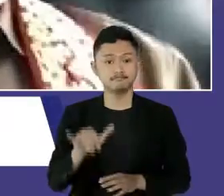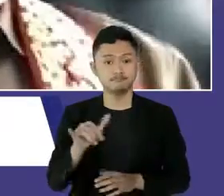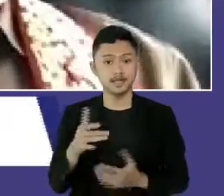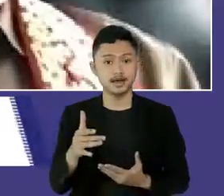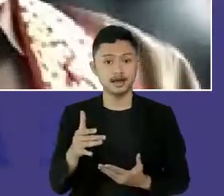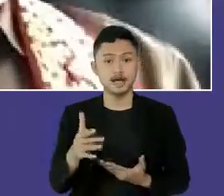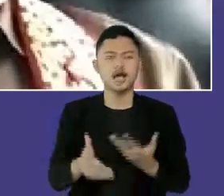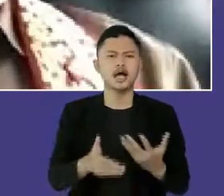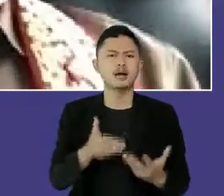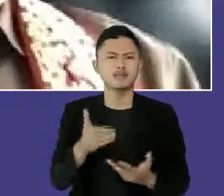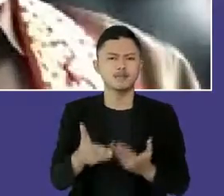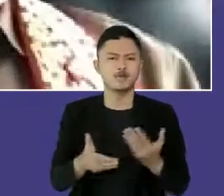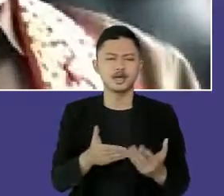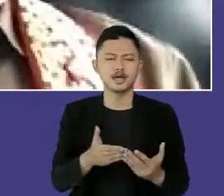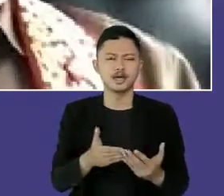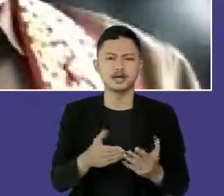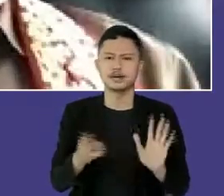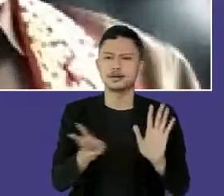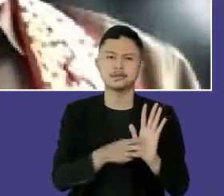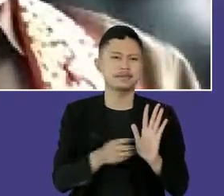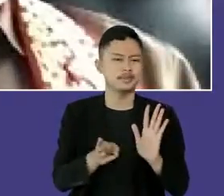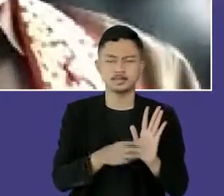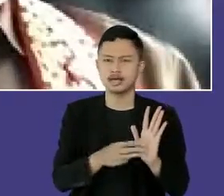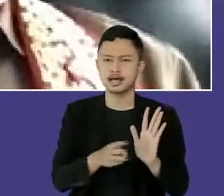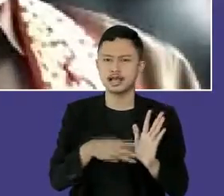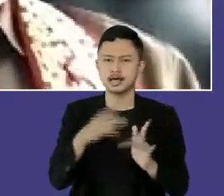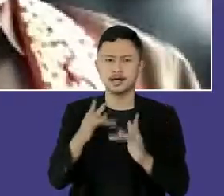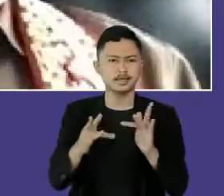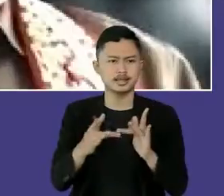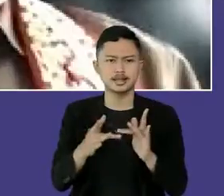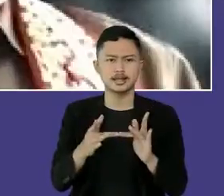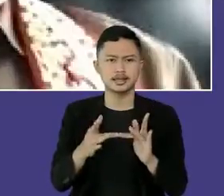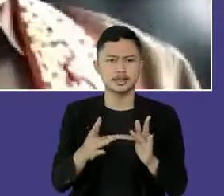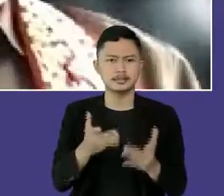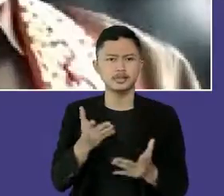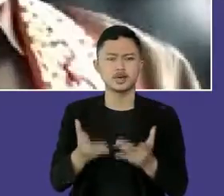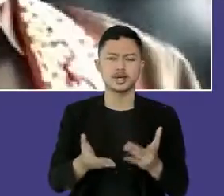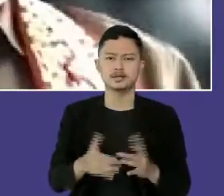Ya, nampaknya ada gangguan koneksi.